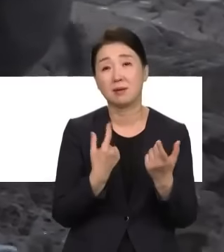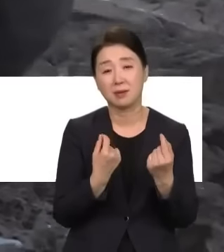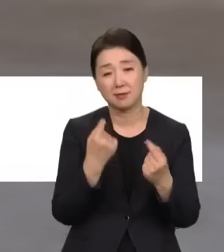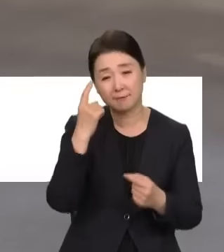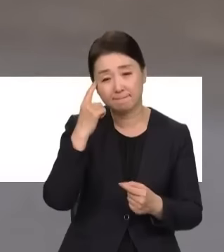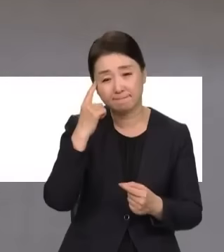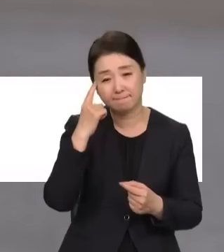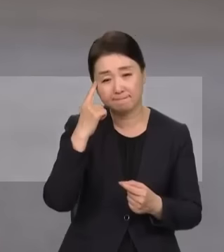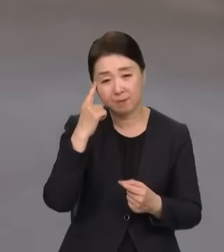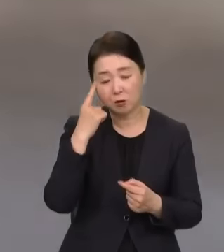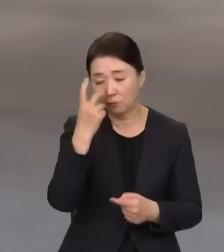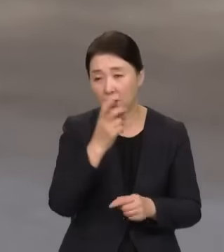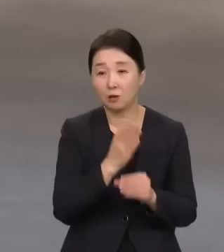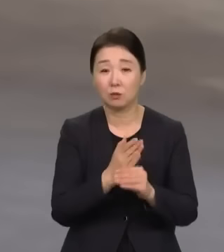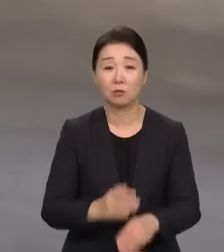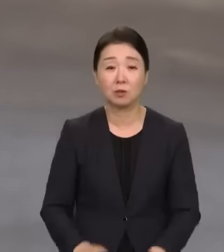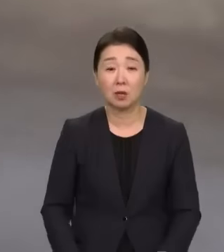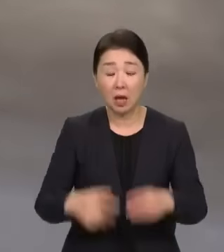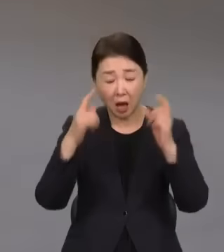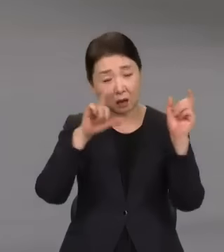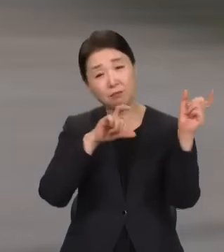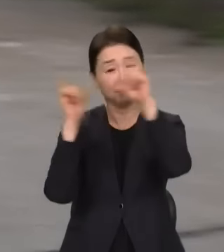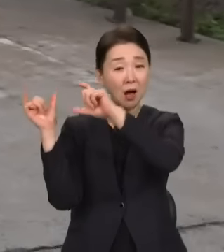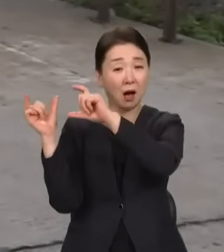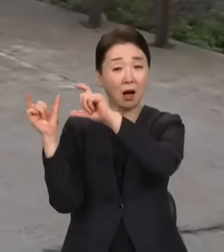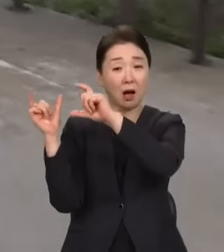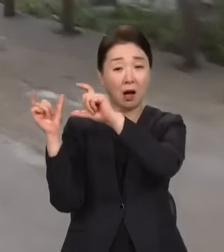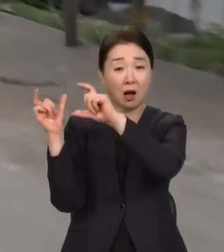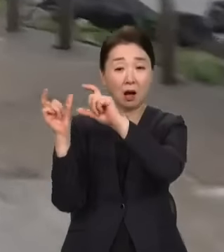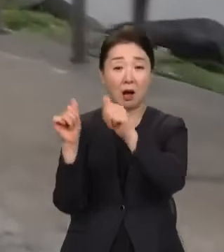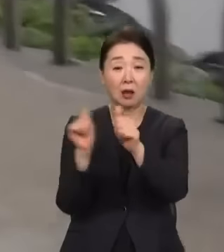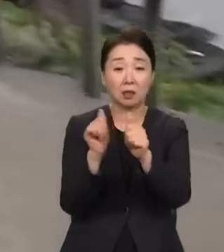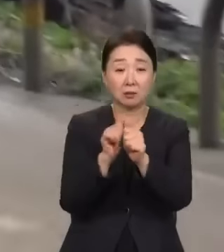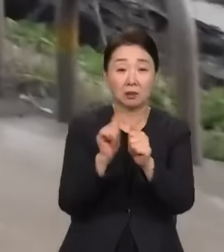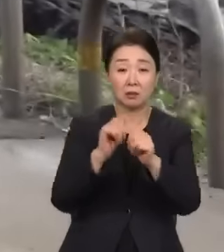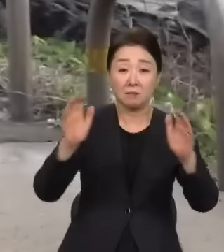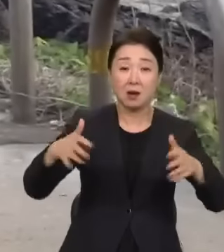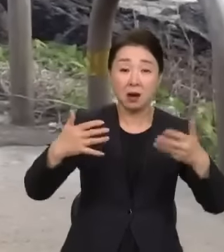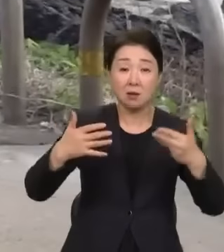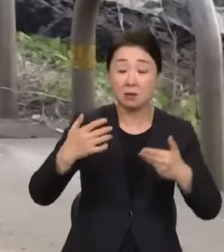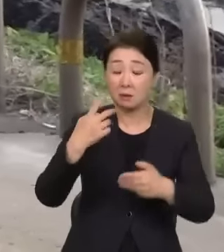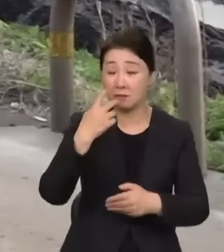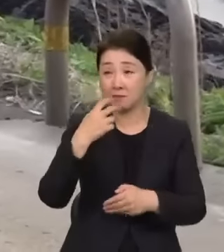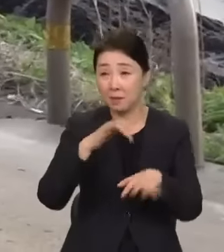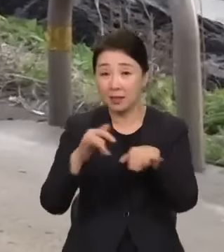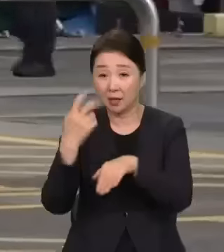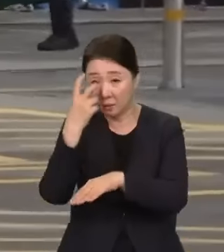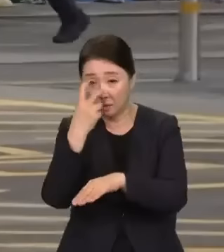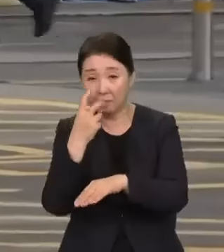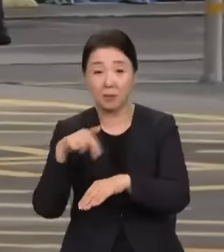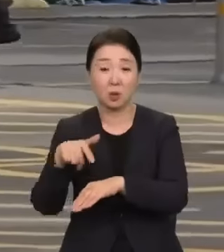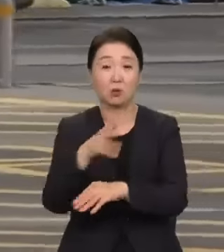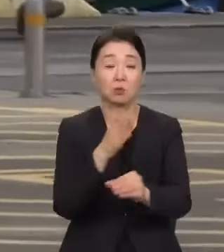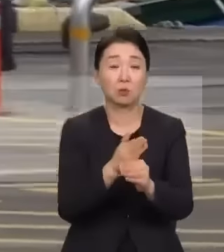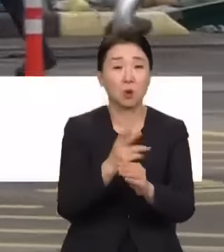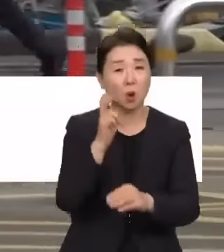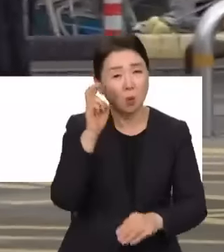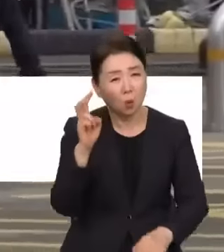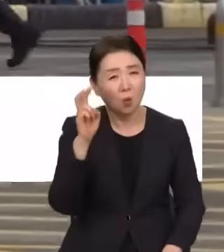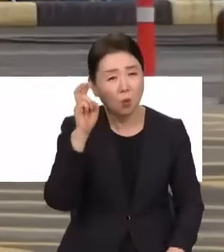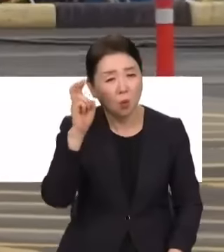생각하면서 쓰고 있던 안경이 날아가 버릴 정도. 한 남성이 그 바람을 맞으며 바닷가를 걷고 있습니다. 혹시나 하는